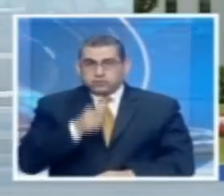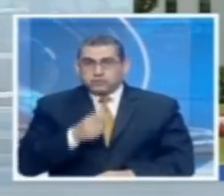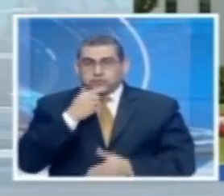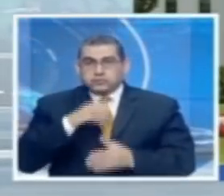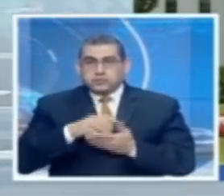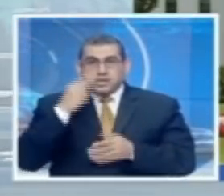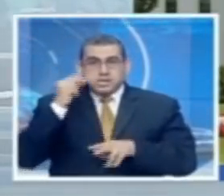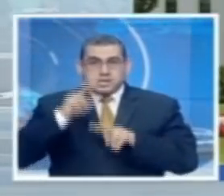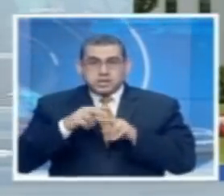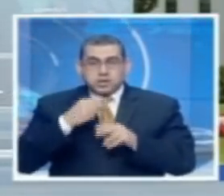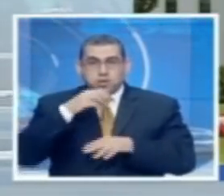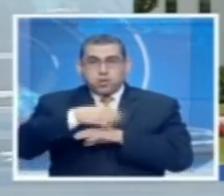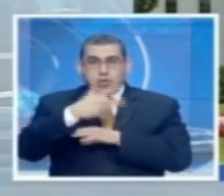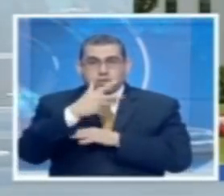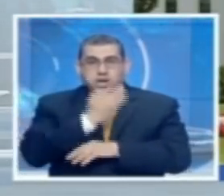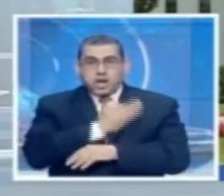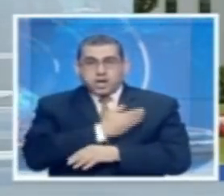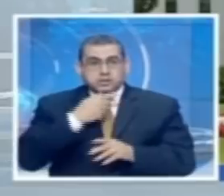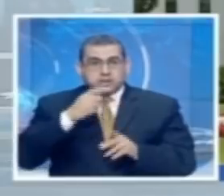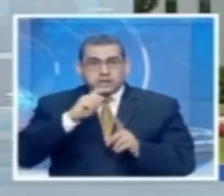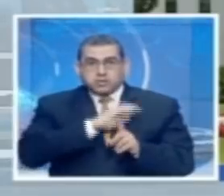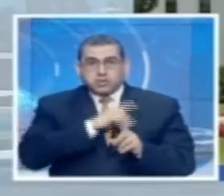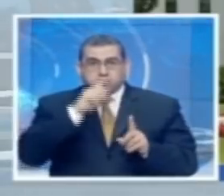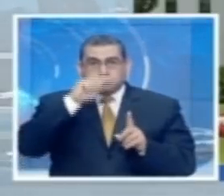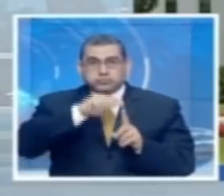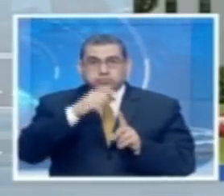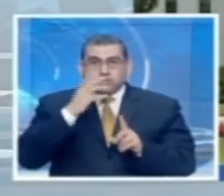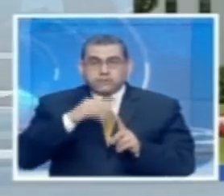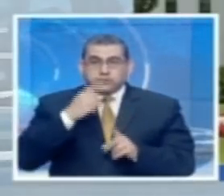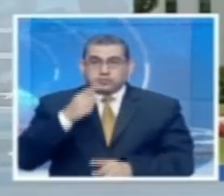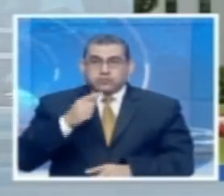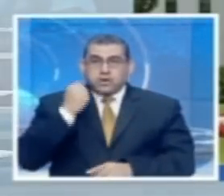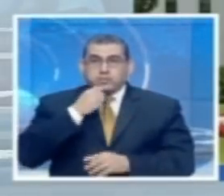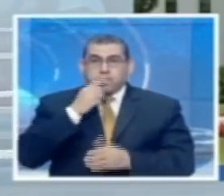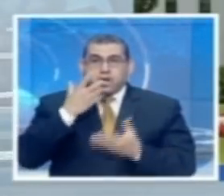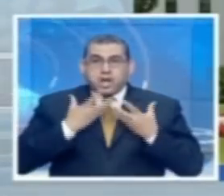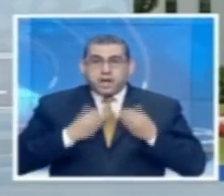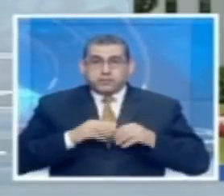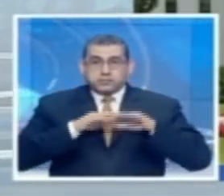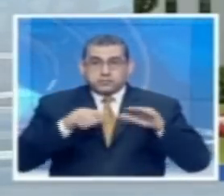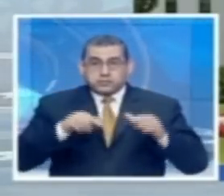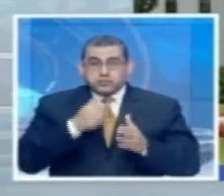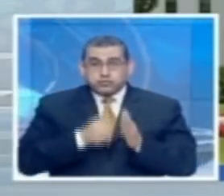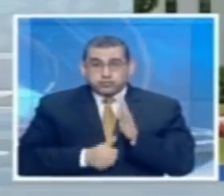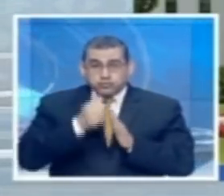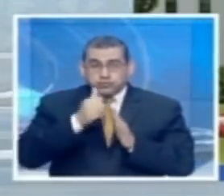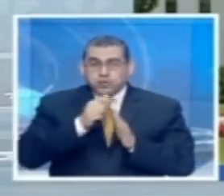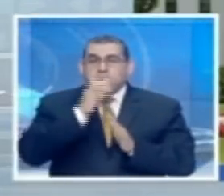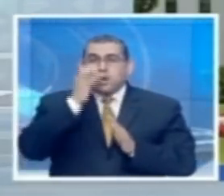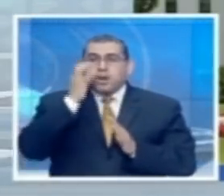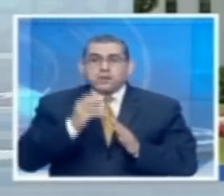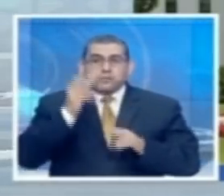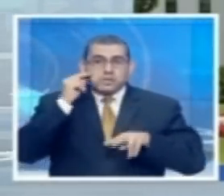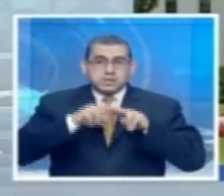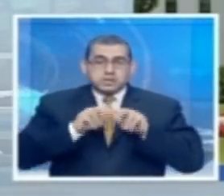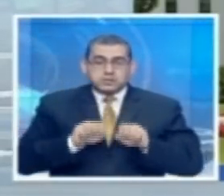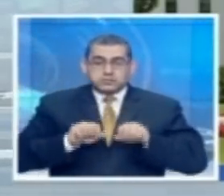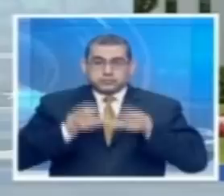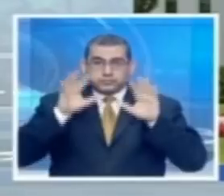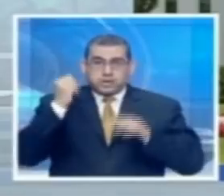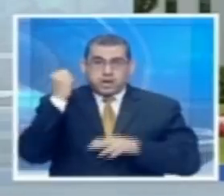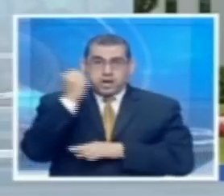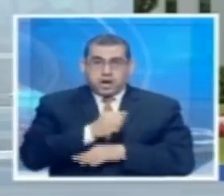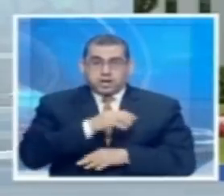الاسرائيلية على القدس وغزة والضفة الغربية. اكد عباس ان الامن والاستقرار سيتحقق عندما ينتهي الاحتلال